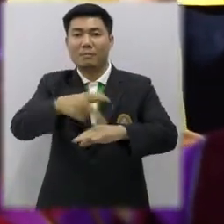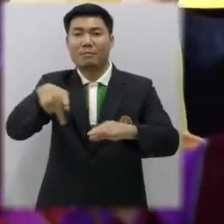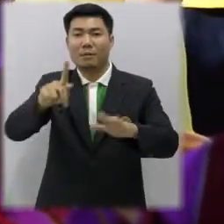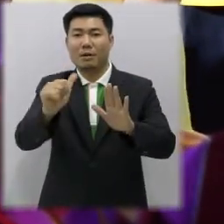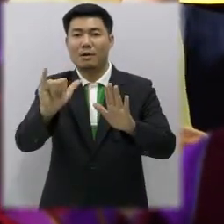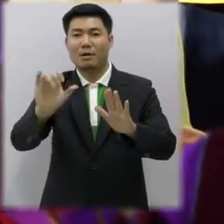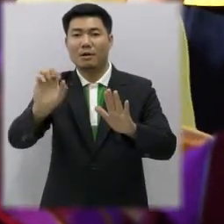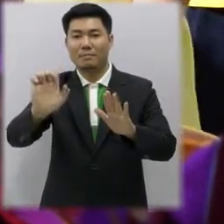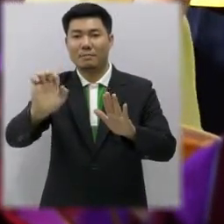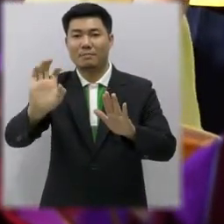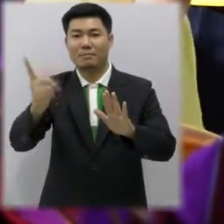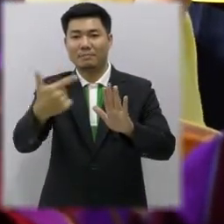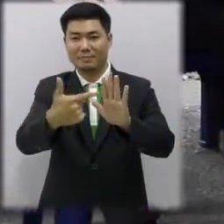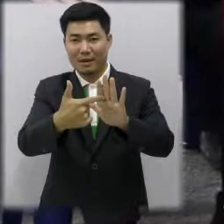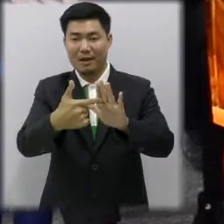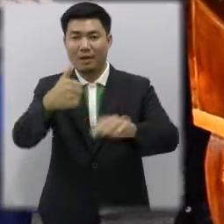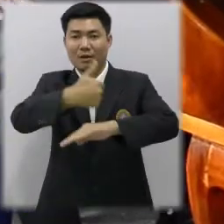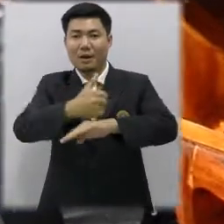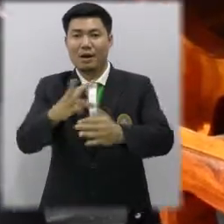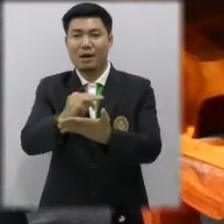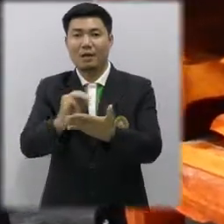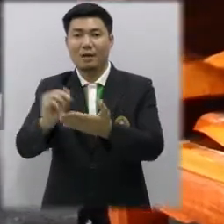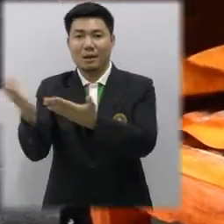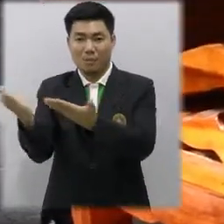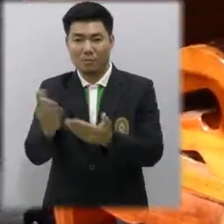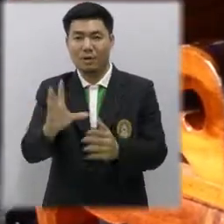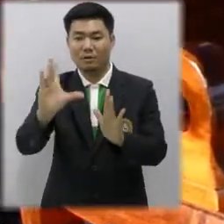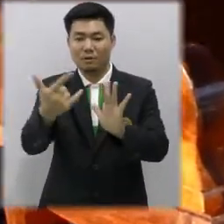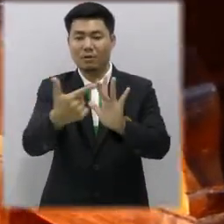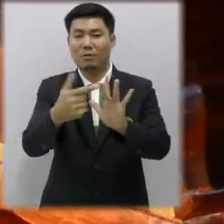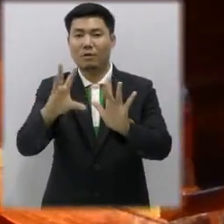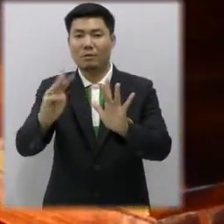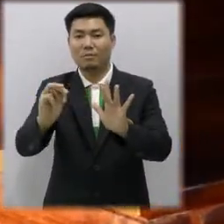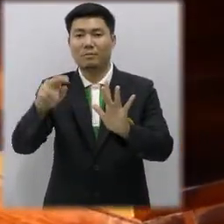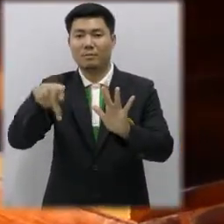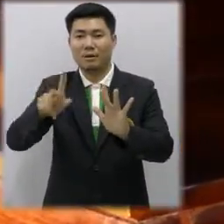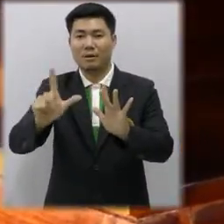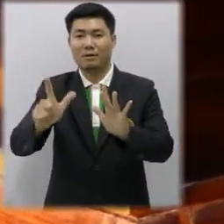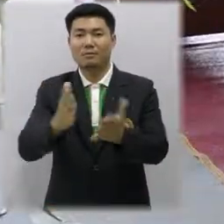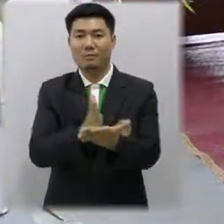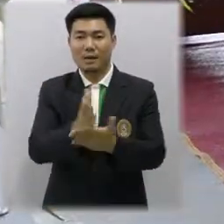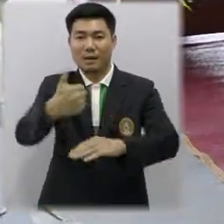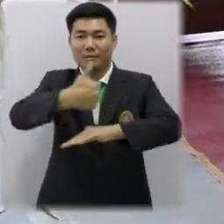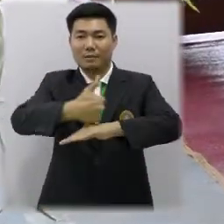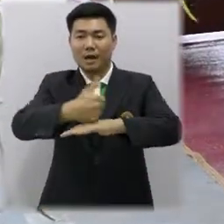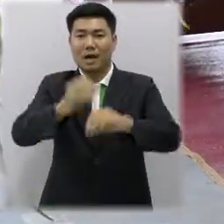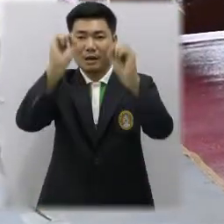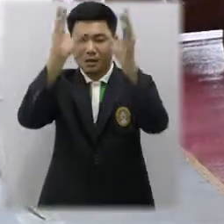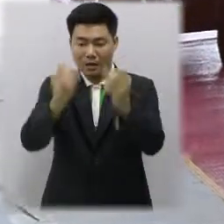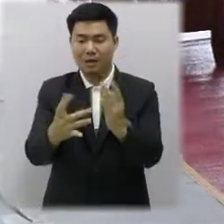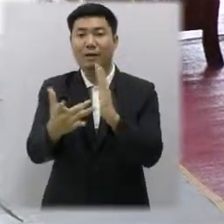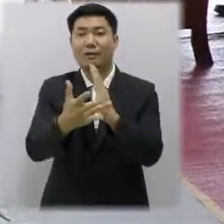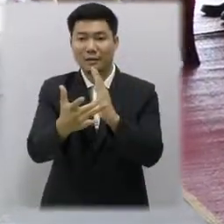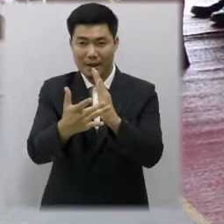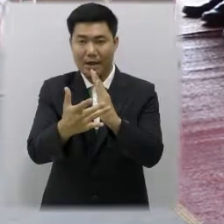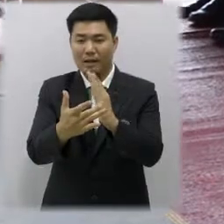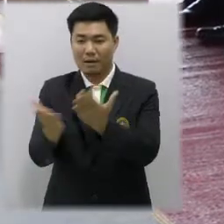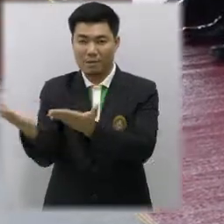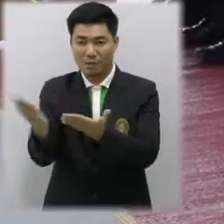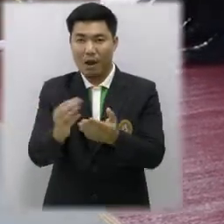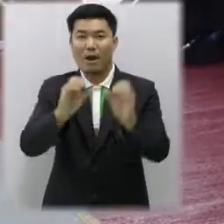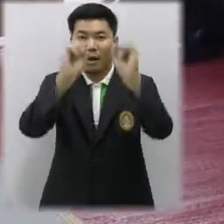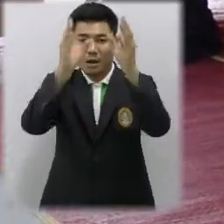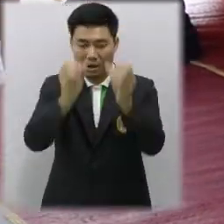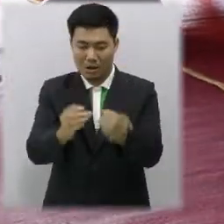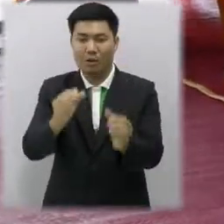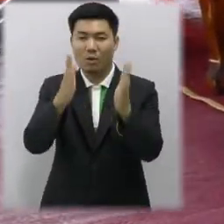ชาธรรมวินทร์อธิการบดีพร้อมด้วยผู้ช่วยศาสตราจารย์ชุมพลทรงวิชาคณะบดีคณะเทคโนโลยีการเกษตร